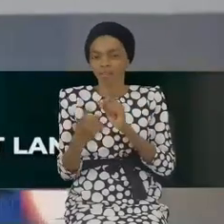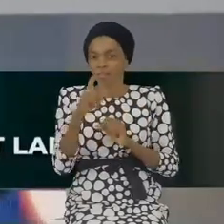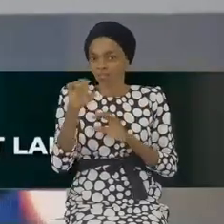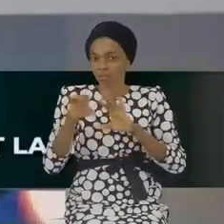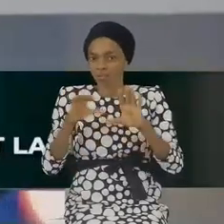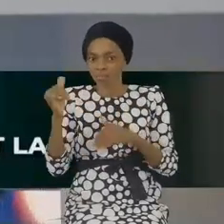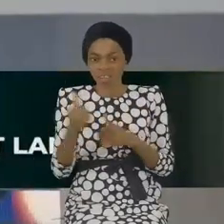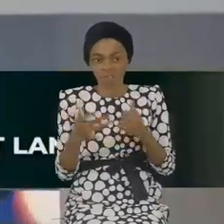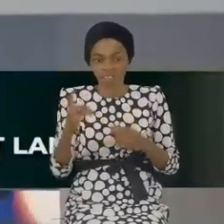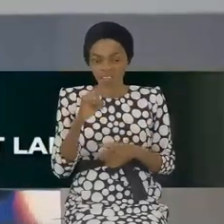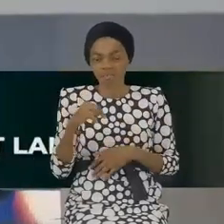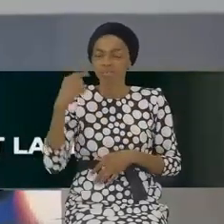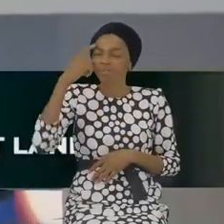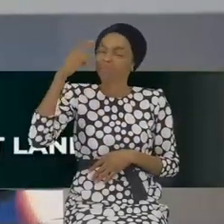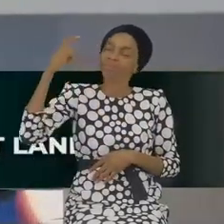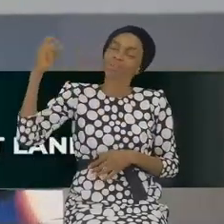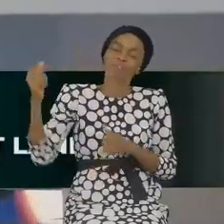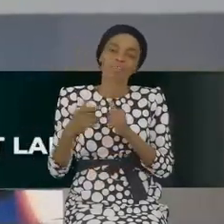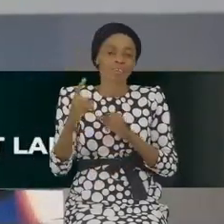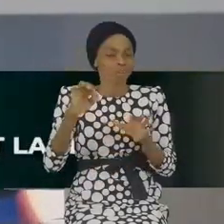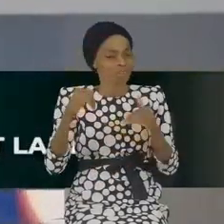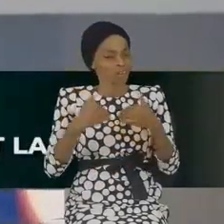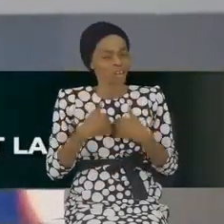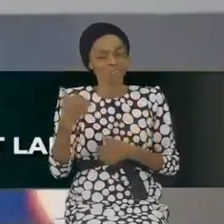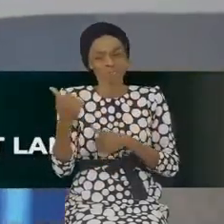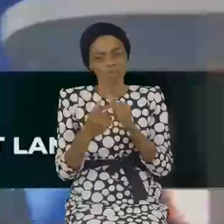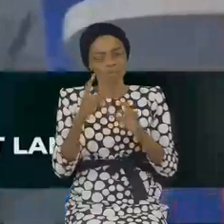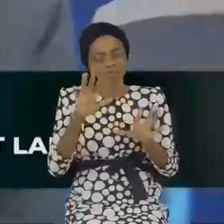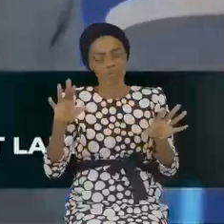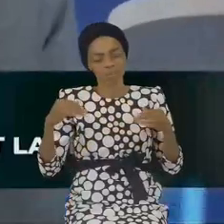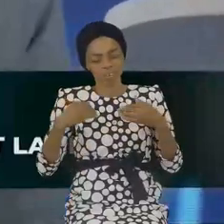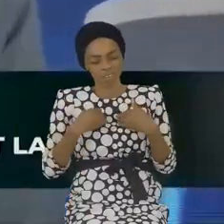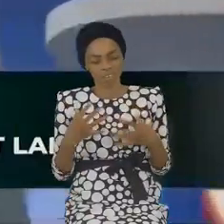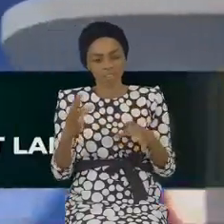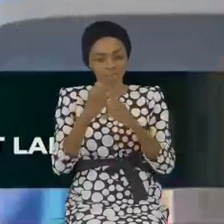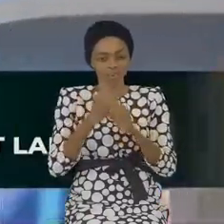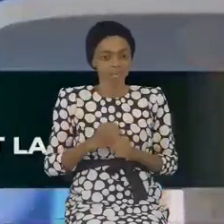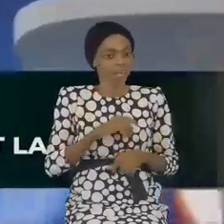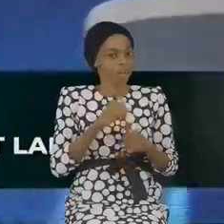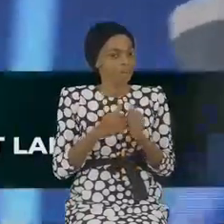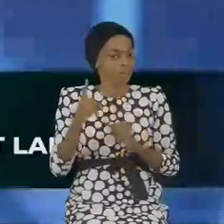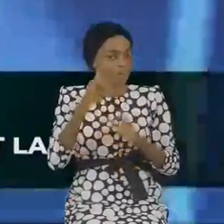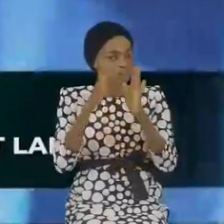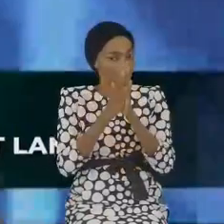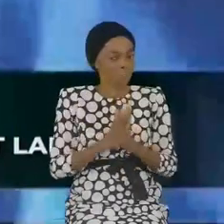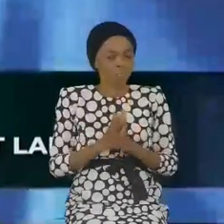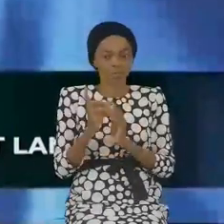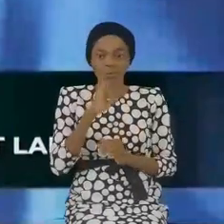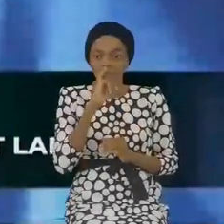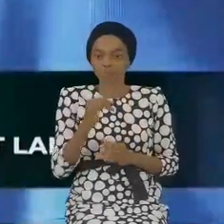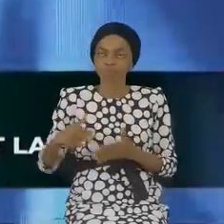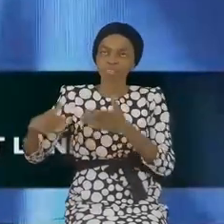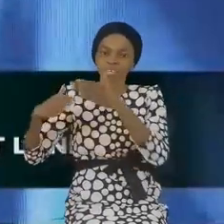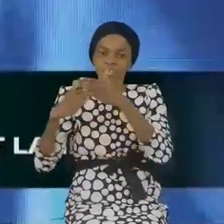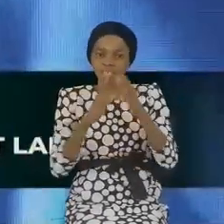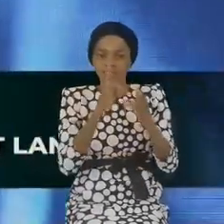que vous rêvez, dans tout ce que vous avez, dans tout ce que vous possédez, tout ce que vous, pourquoi vous priez, vous conduit à ce